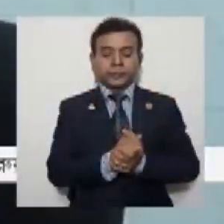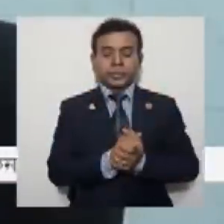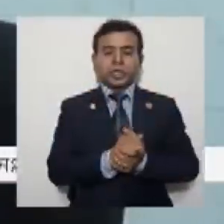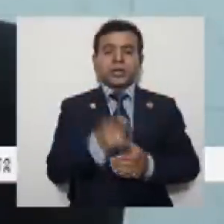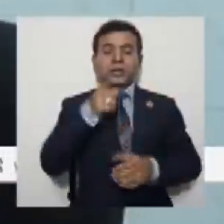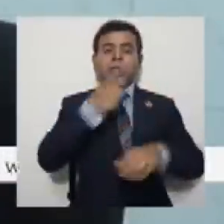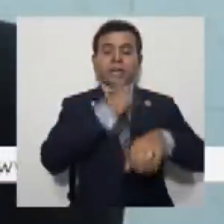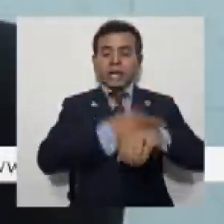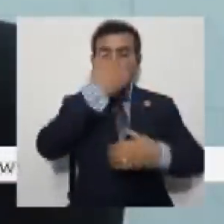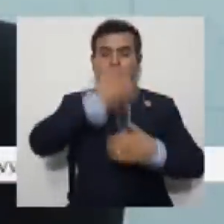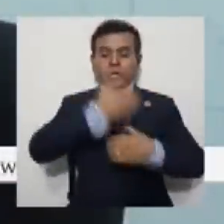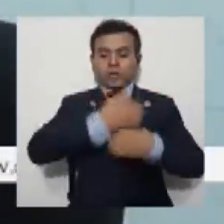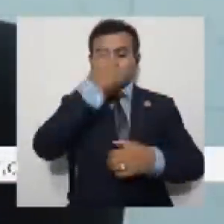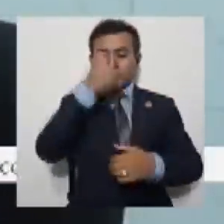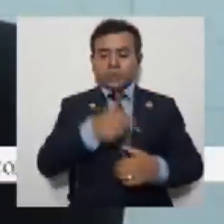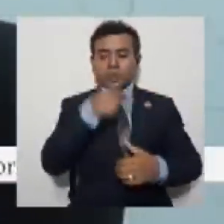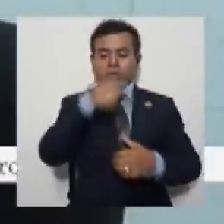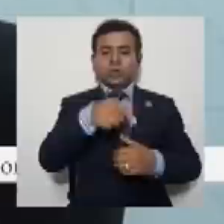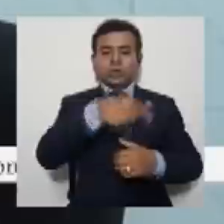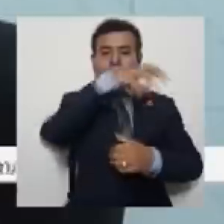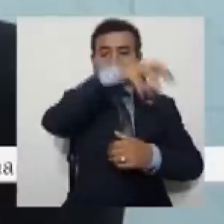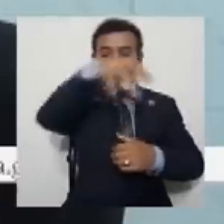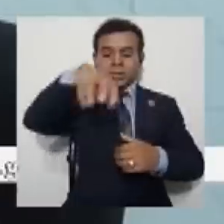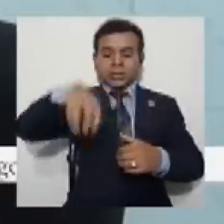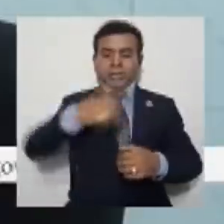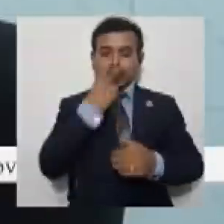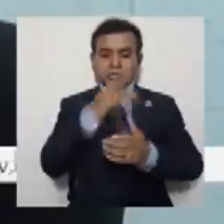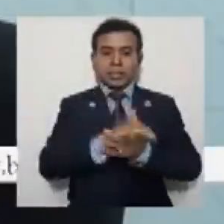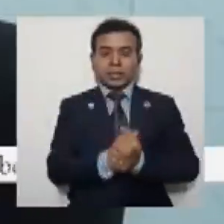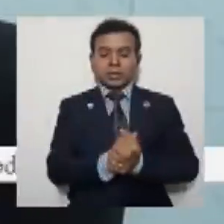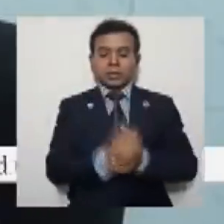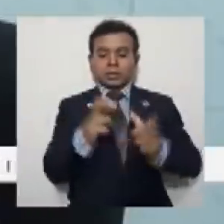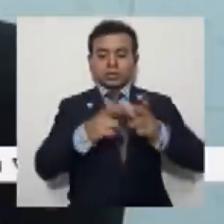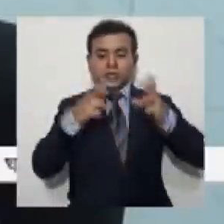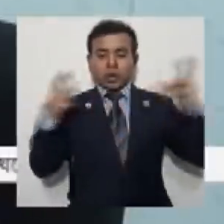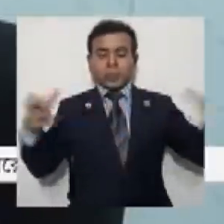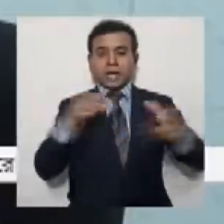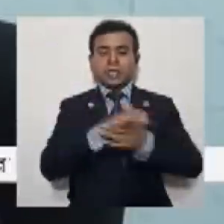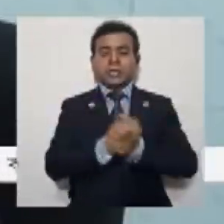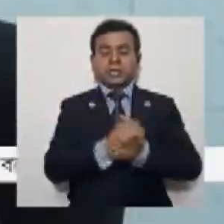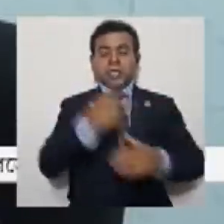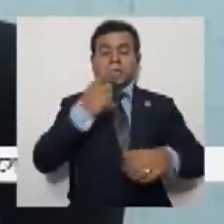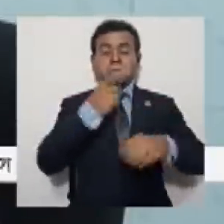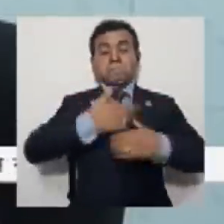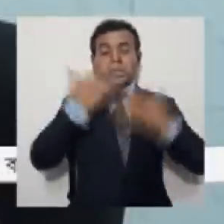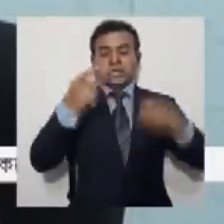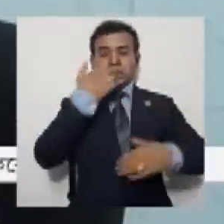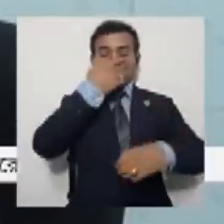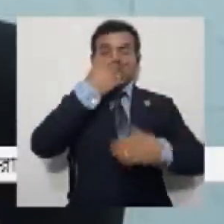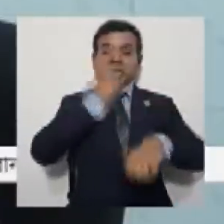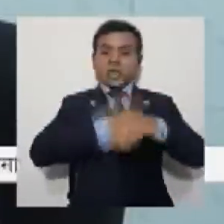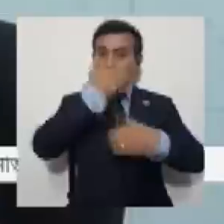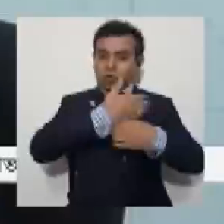হলো ঢাকা সিটি এবং তারপরে জেলার মধ্যে হলো নারায়ণগঞ্জ জেলা তারপরে